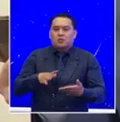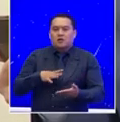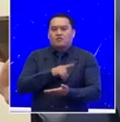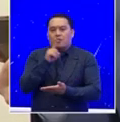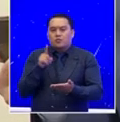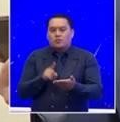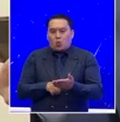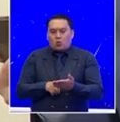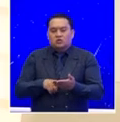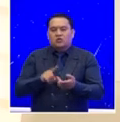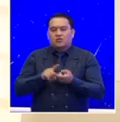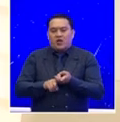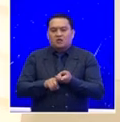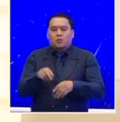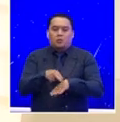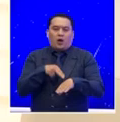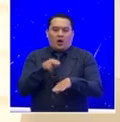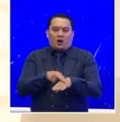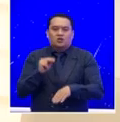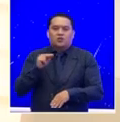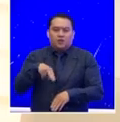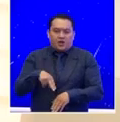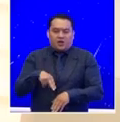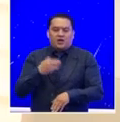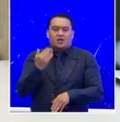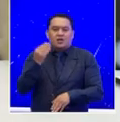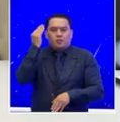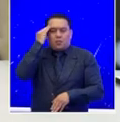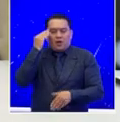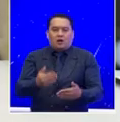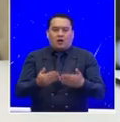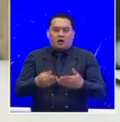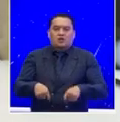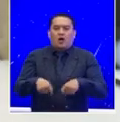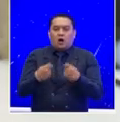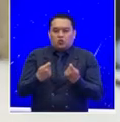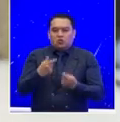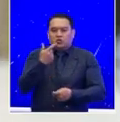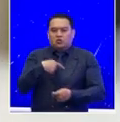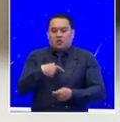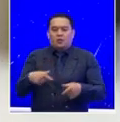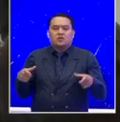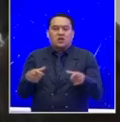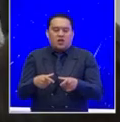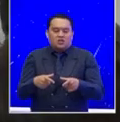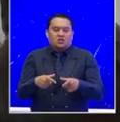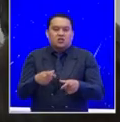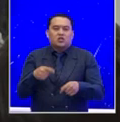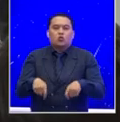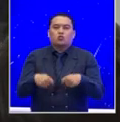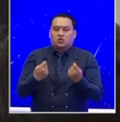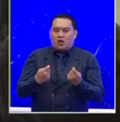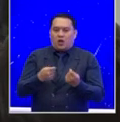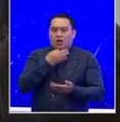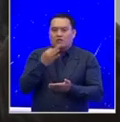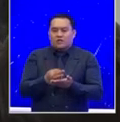немало вопросов, касающихся работы полиции при режиме ЧП и мерах, принимаемых нарушителям самоизоляции. В целом, за нарушение чрезвычайного положения к